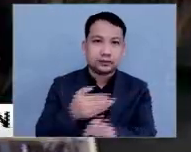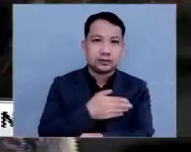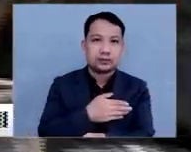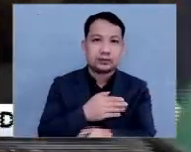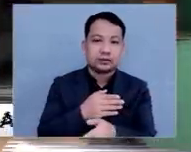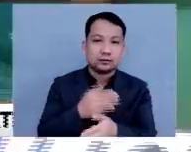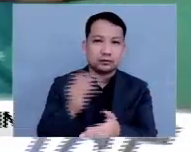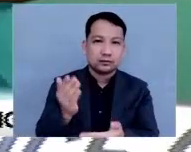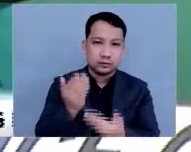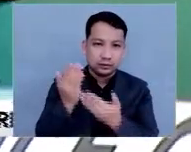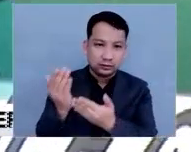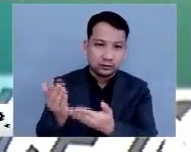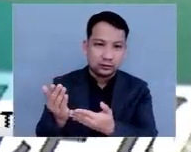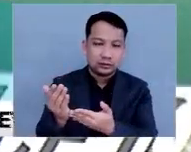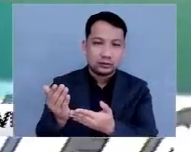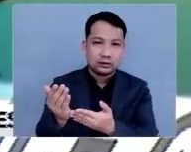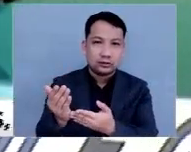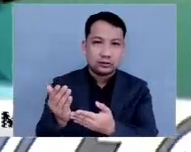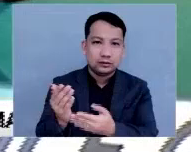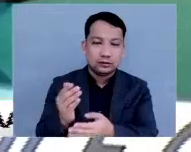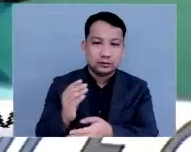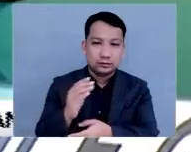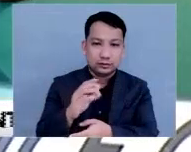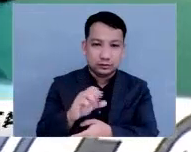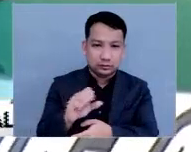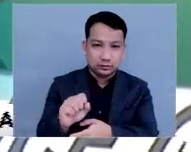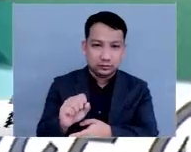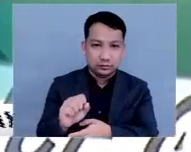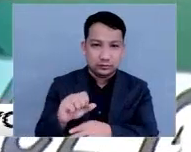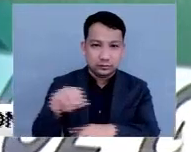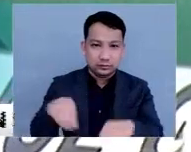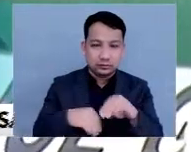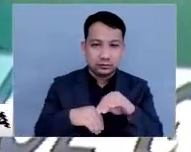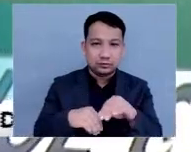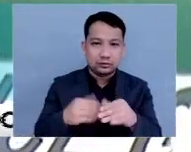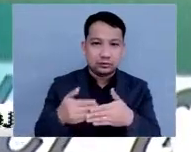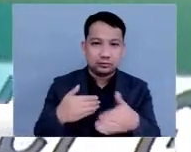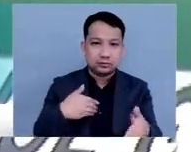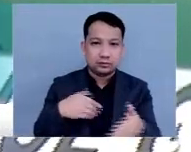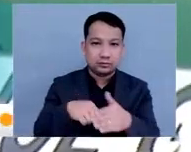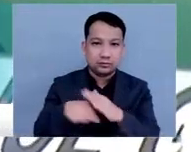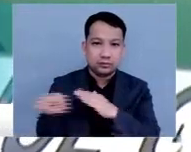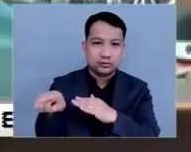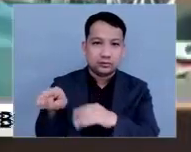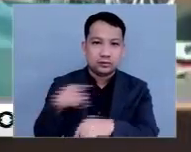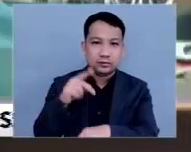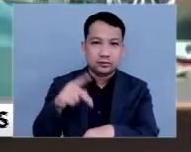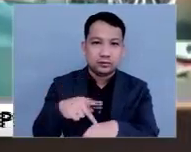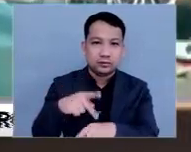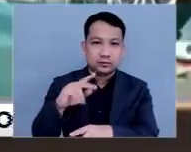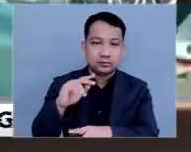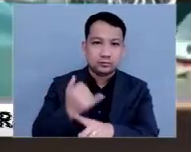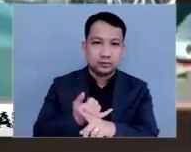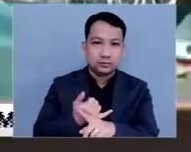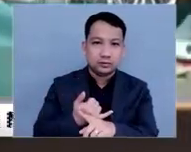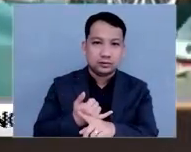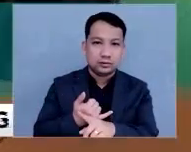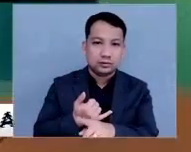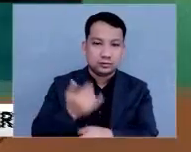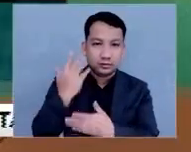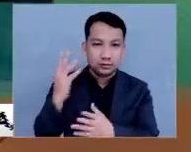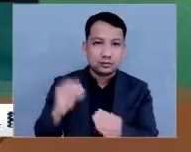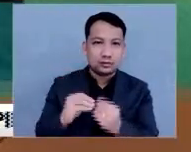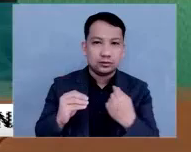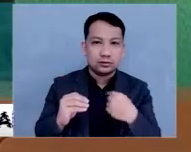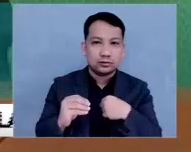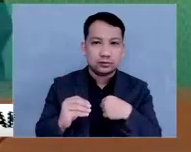ipinasan niyang counter affidavit para sa kasong qualified human trafficking Bago pa siya tumakas pa abroad nung July ang sekretary raw mismo niyan na si